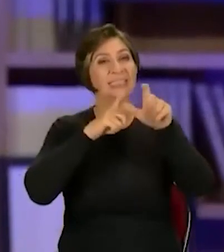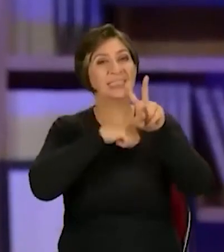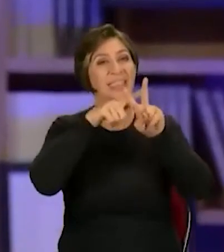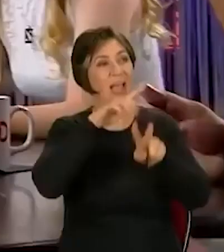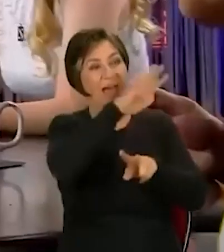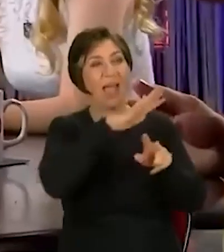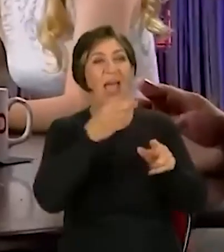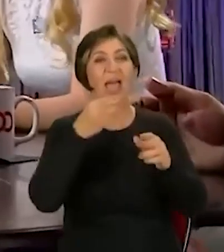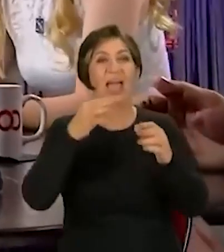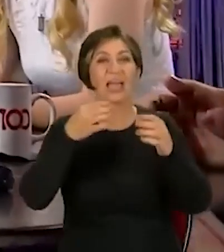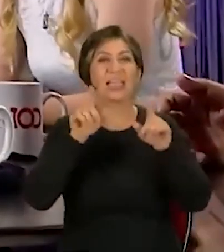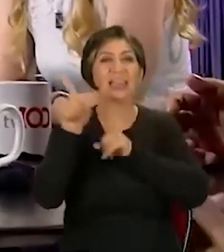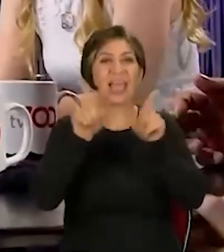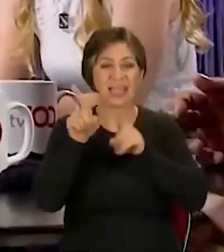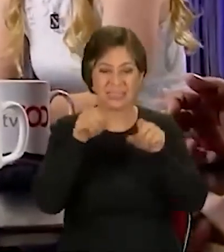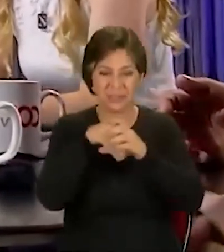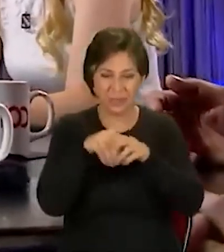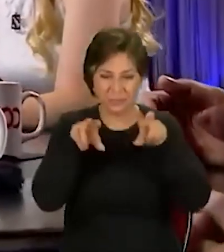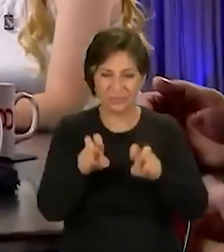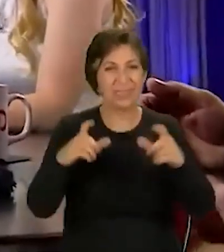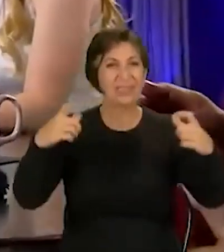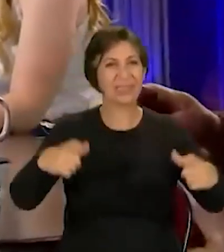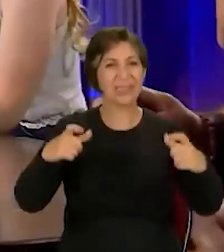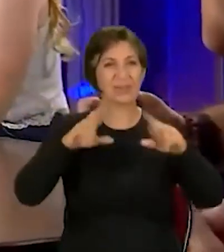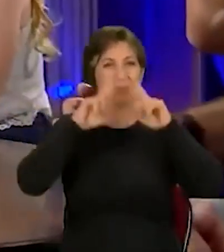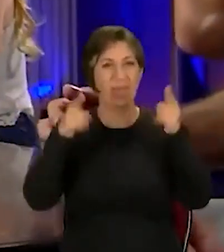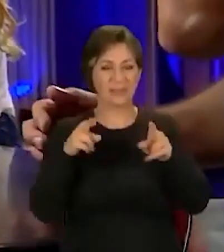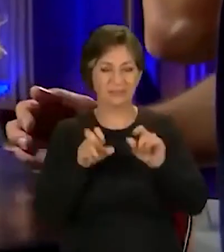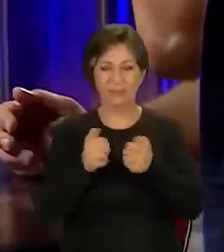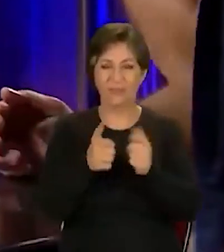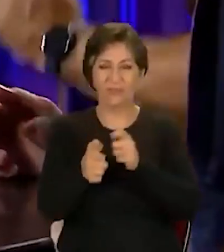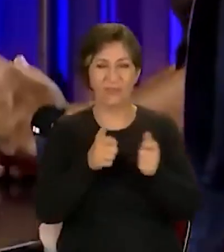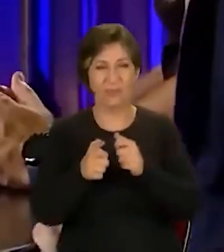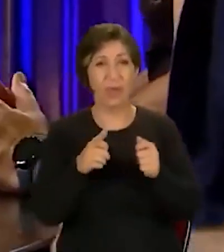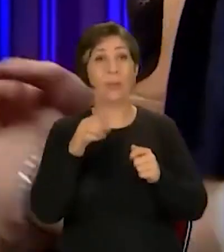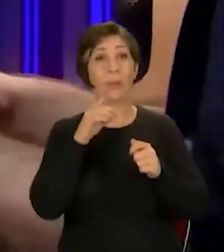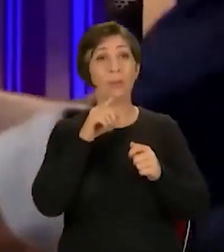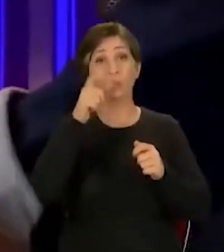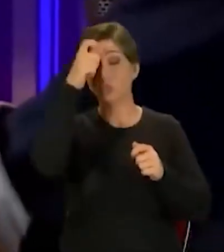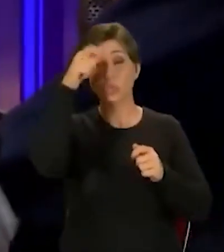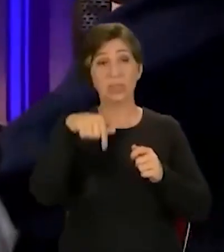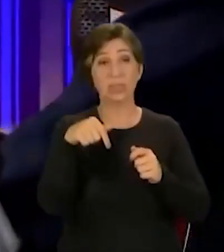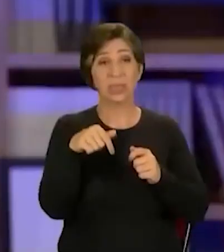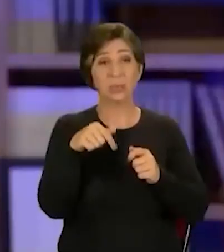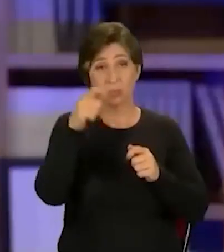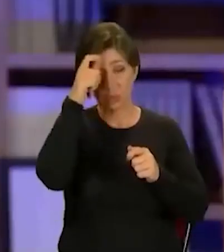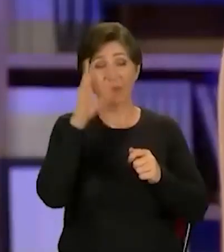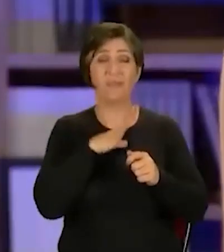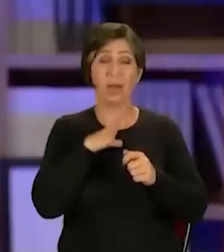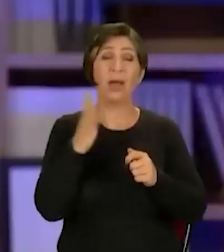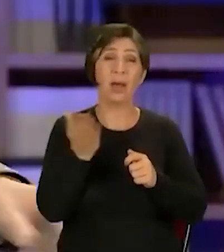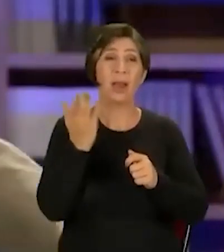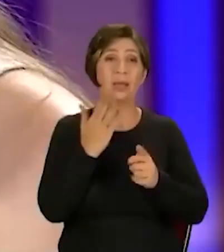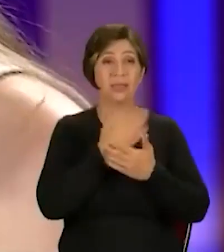dediğimiz kafelerde oynuyorlar oyunları hala. Ve hani... Bu şu demek değil ki... Türkiye'dekiler? Türkiye'de de var hala